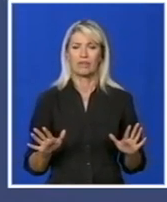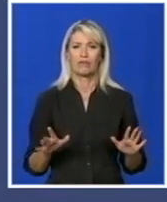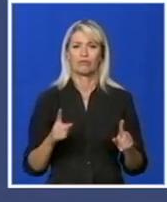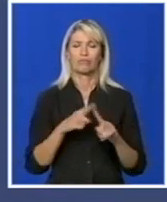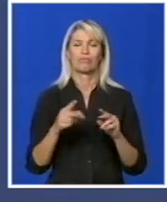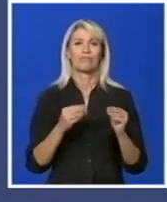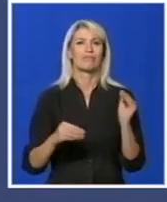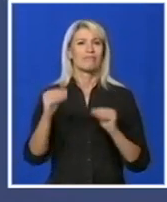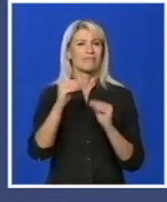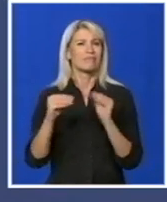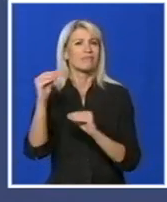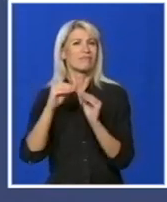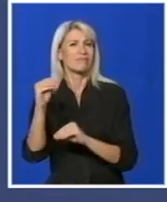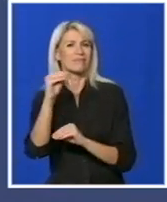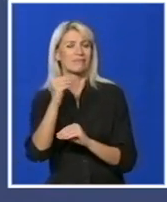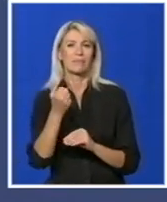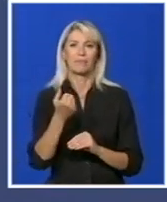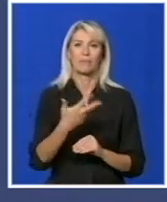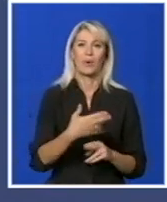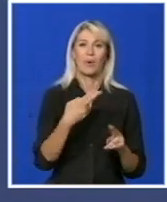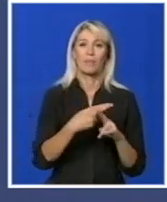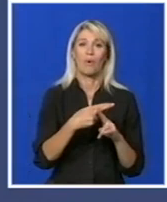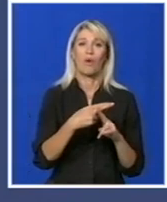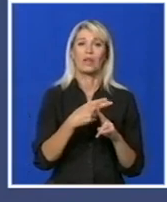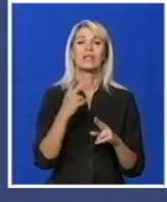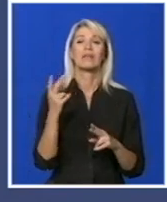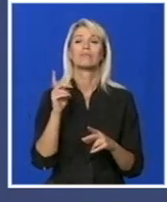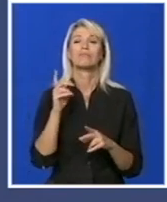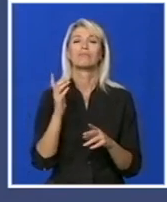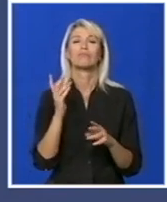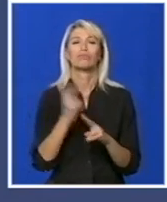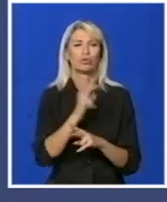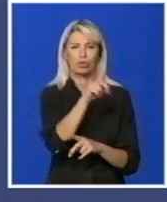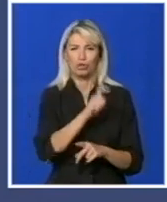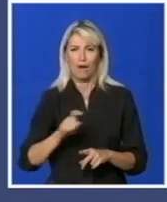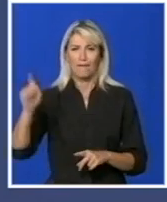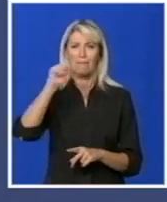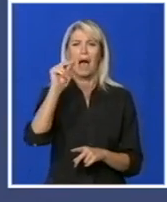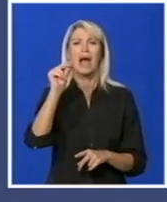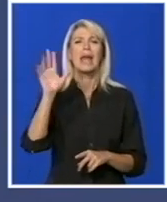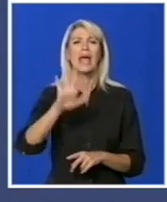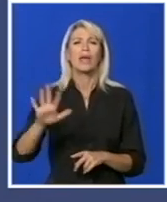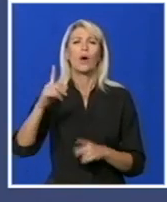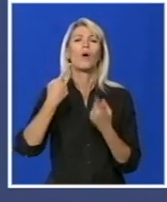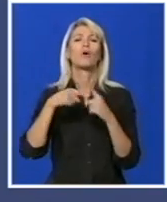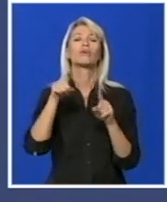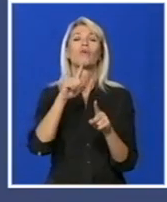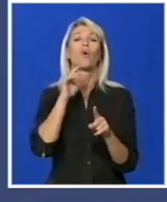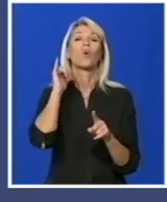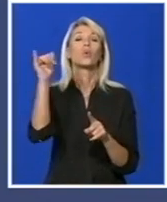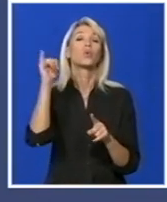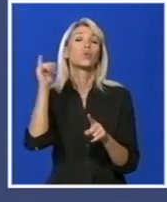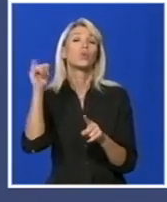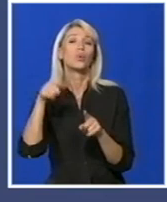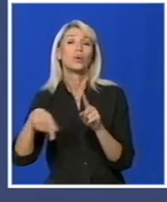povećan broj novo obolelih u zemljama u regionu, prvenstveno oni koji su turističke destinacije, mi